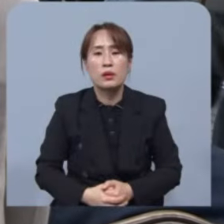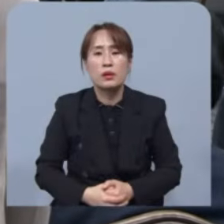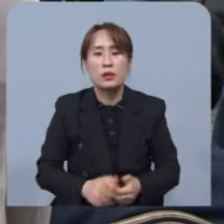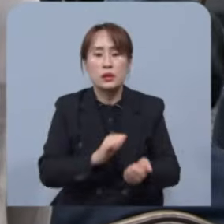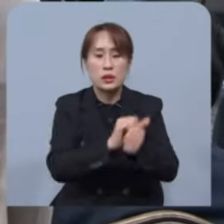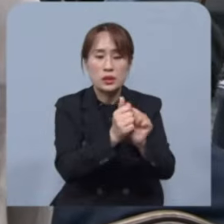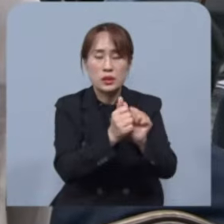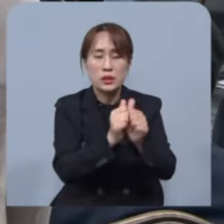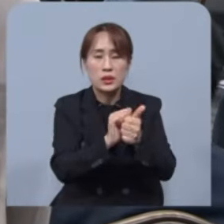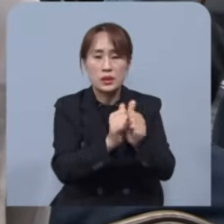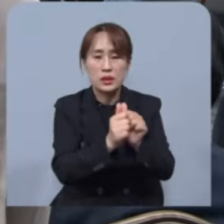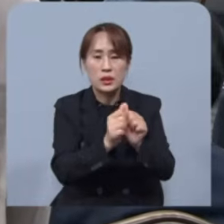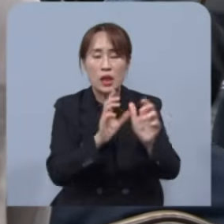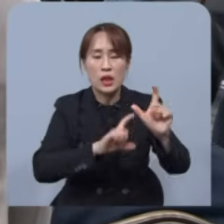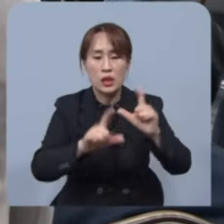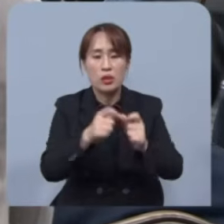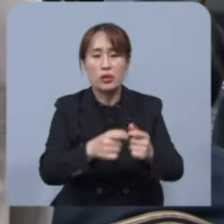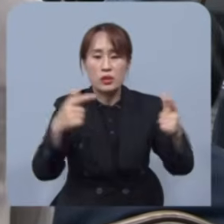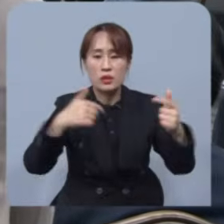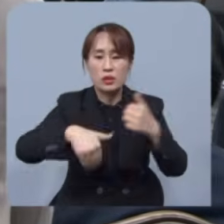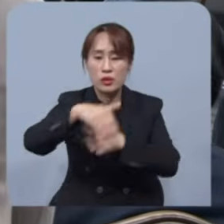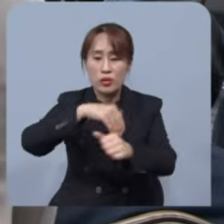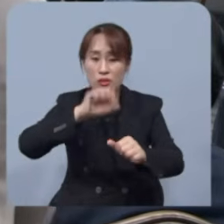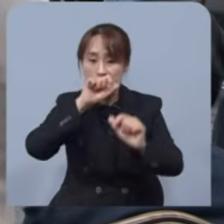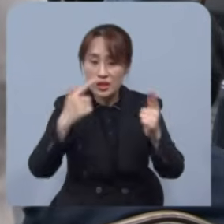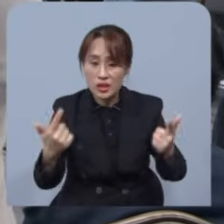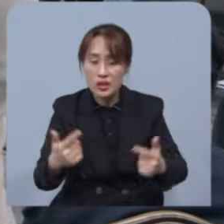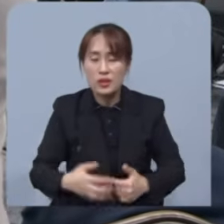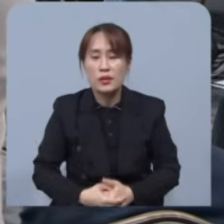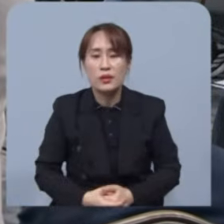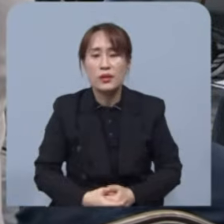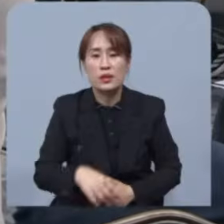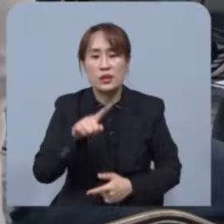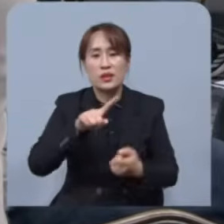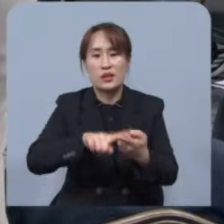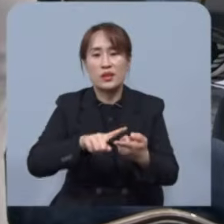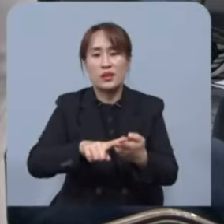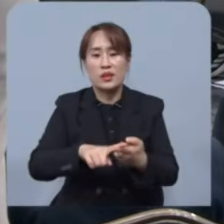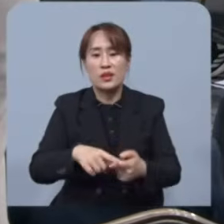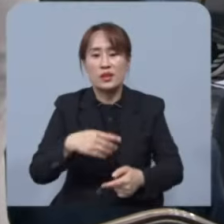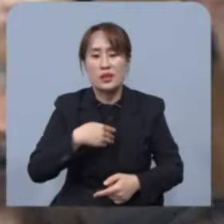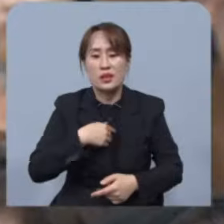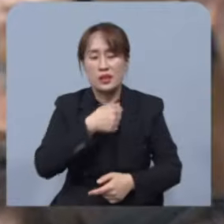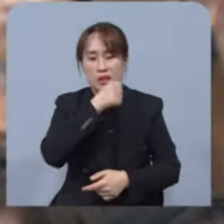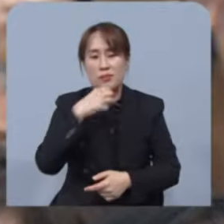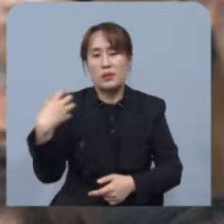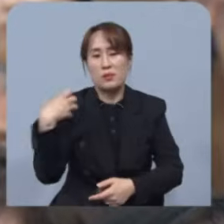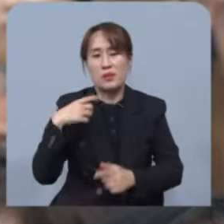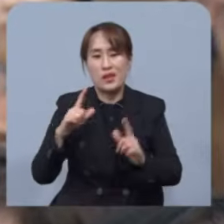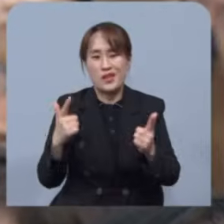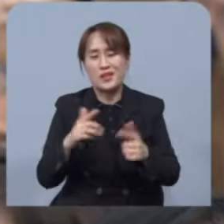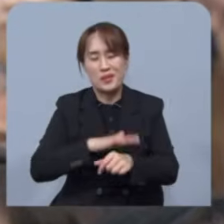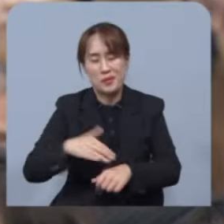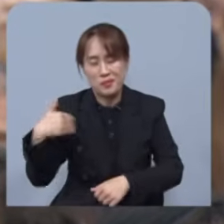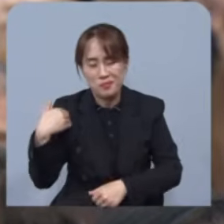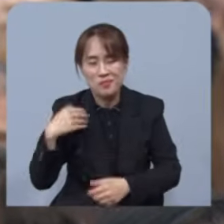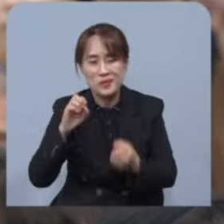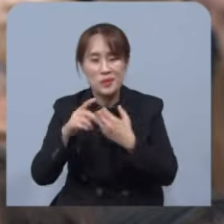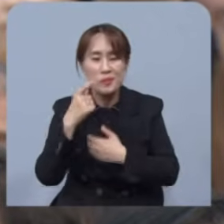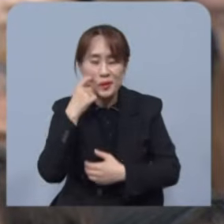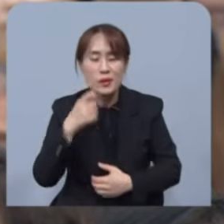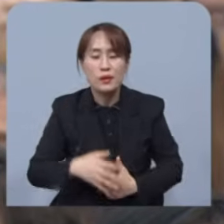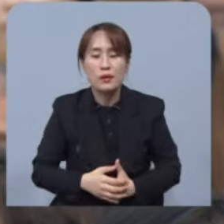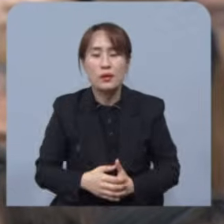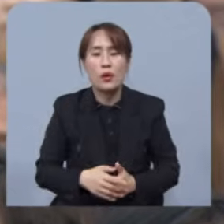하기는 그렇게 넉넉지 않은 상황인가 보죠? 이 부분은 제가 재무 쪽 판단하기 좀 어렵죠. 어려운.